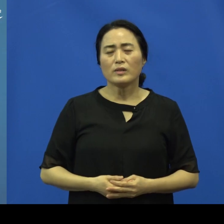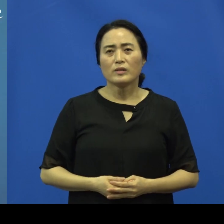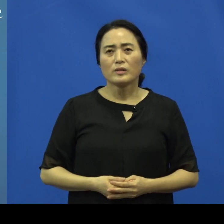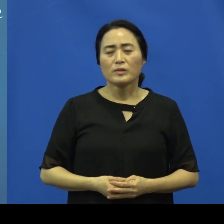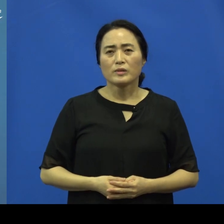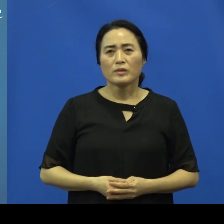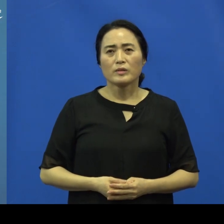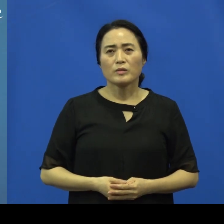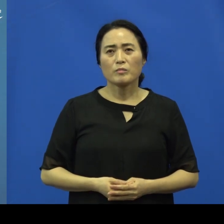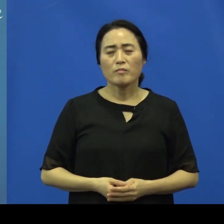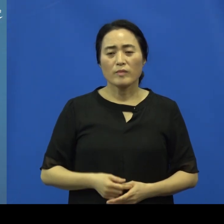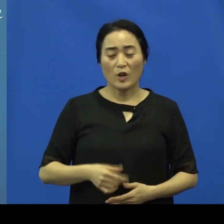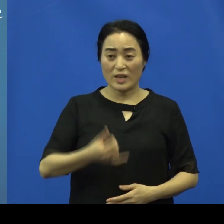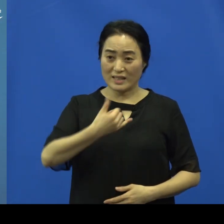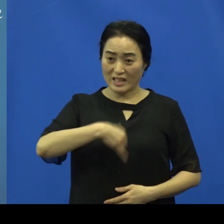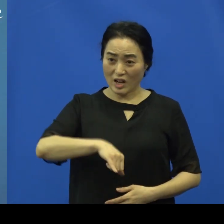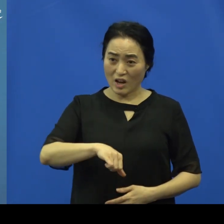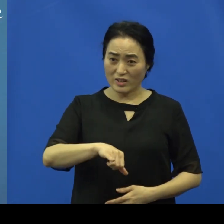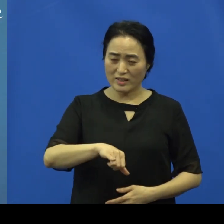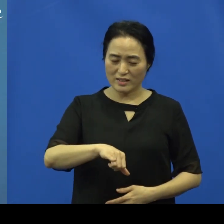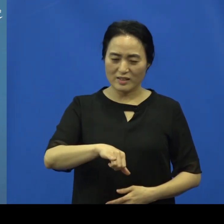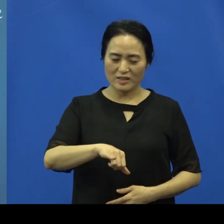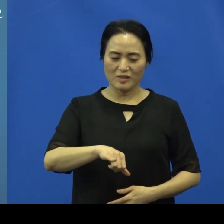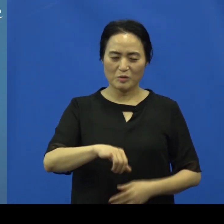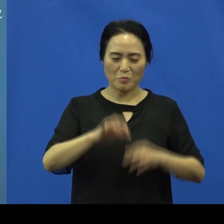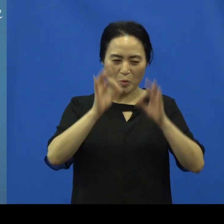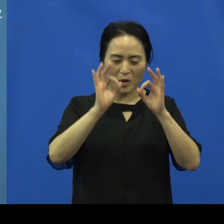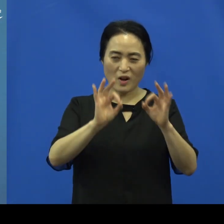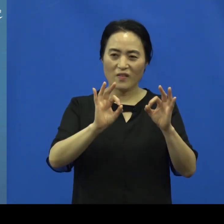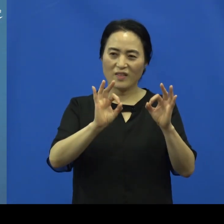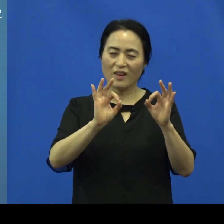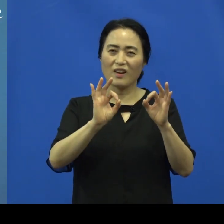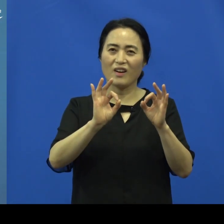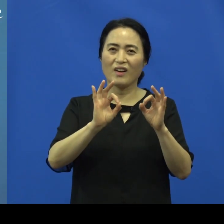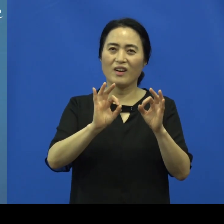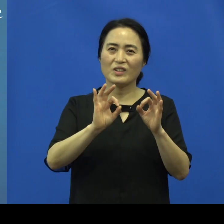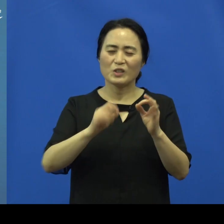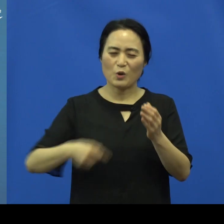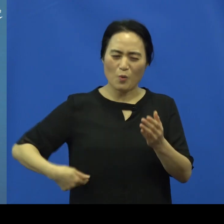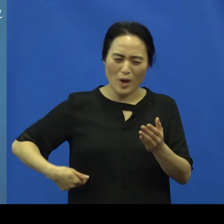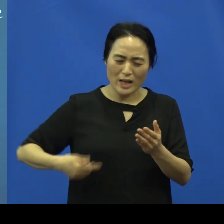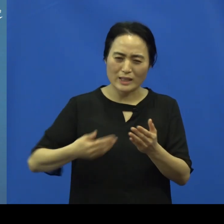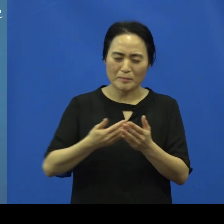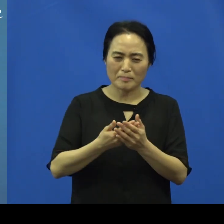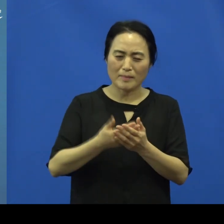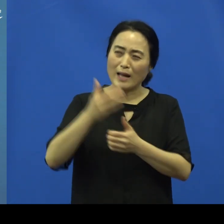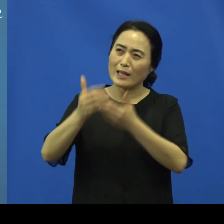여러분, 우리의 자녀들 가운데 그런 사람들이 회심의 경험을 해보지도 않았어.